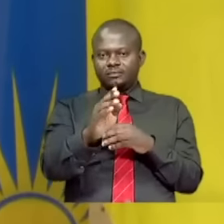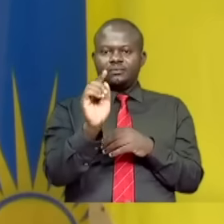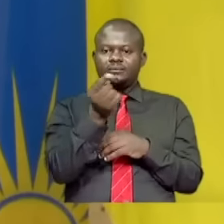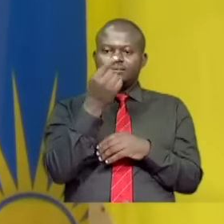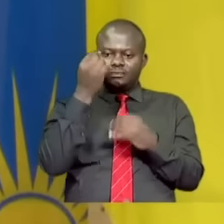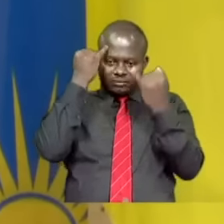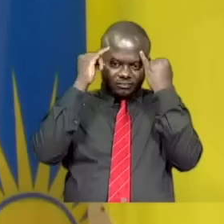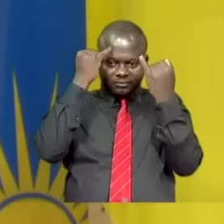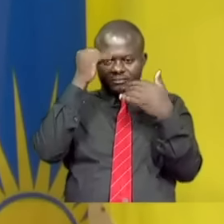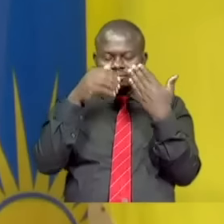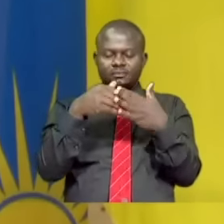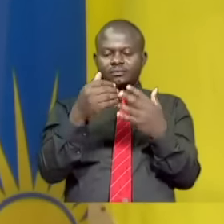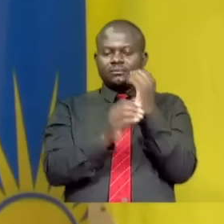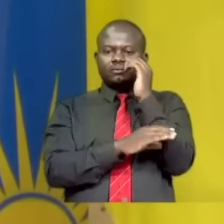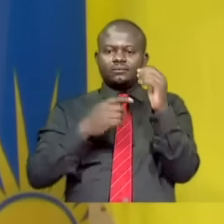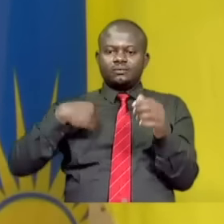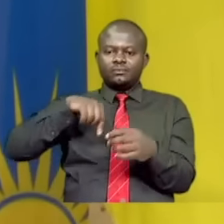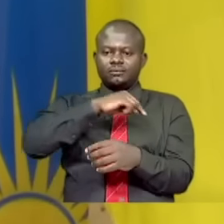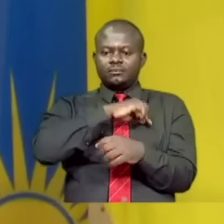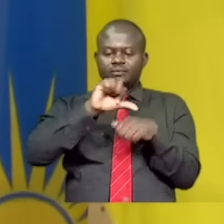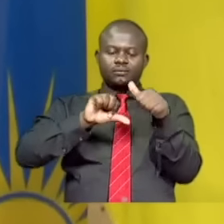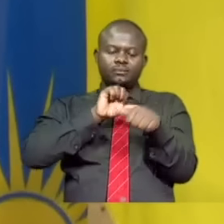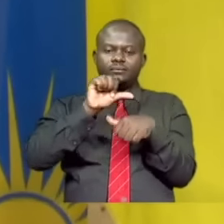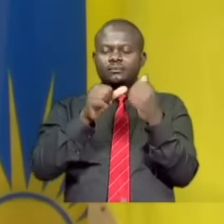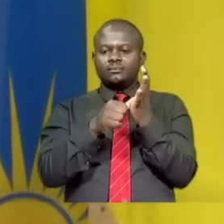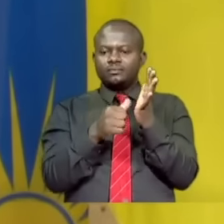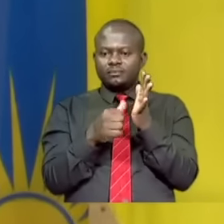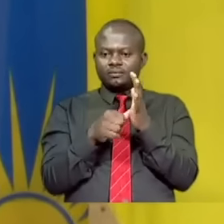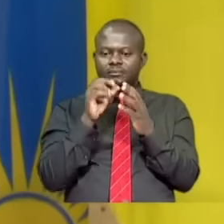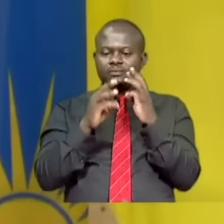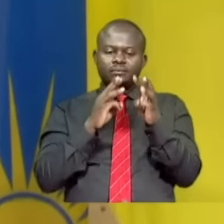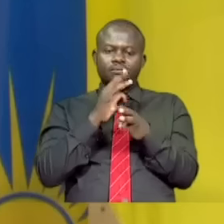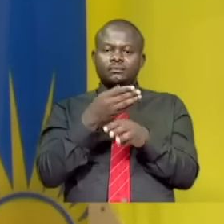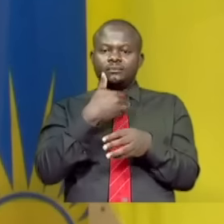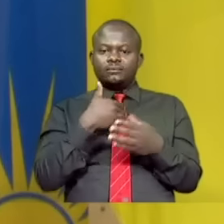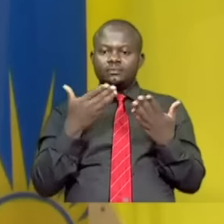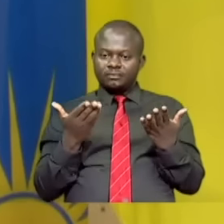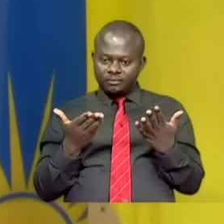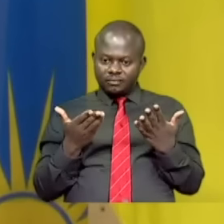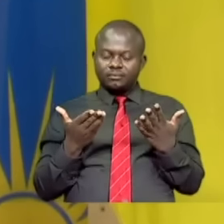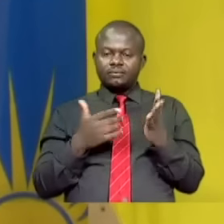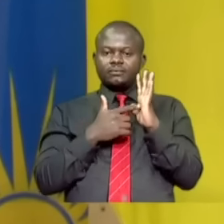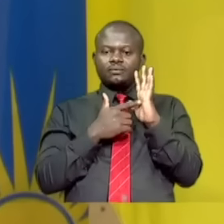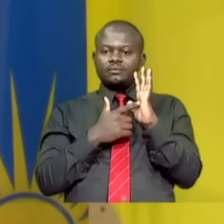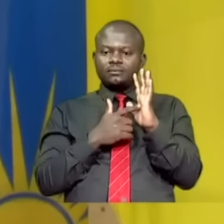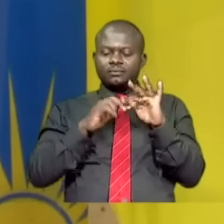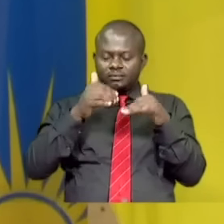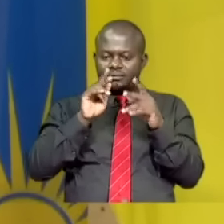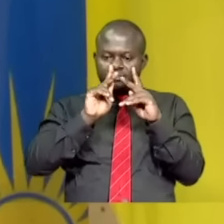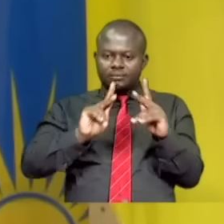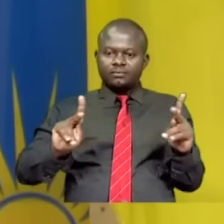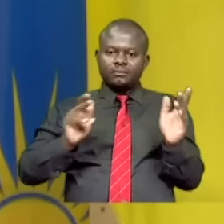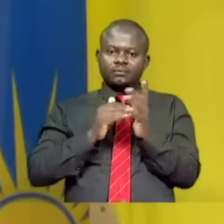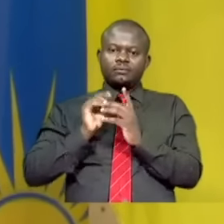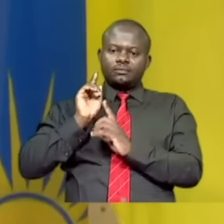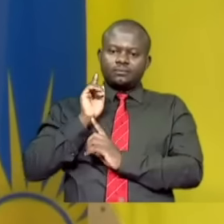w'ibitekerezo by'ibihugu byacu ku bijyanye n'ibibazo isi ihura nabyo. Dushimangira ibijyanye n'amahoro